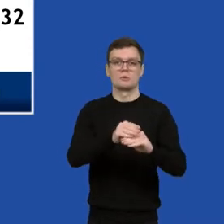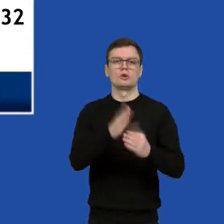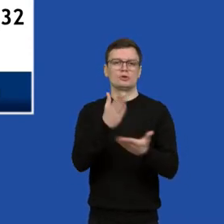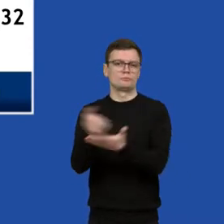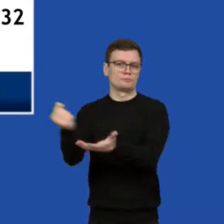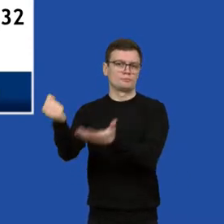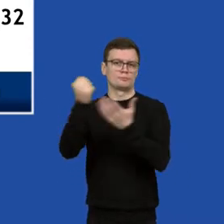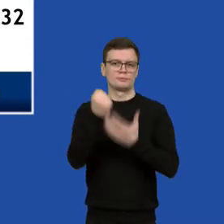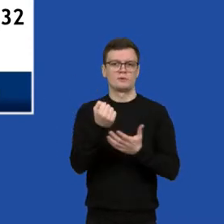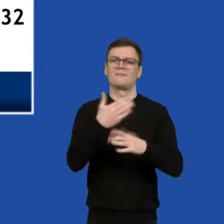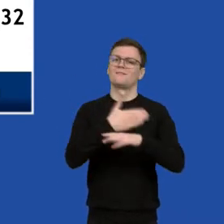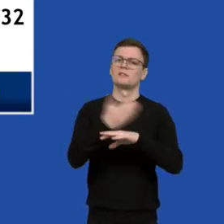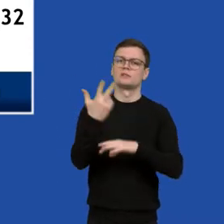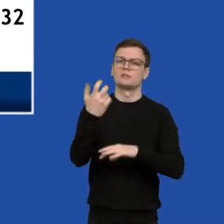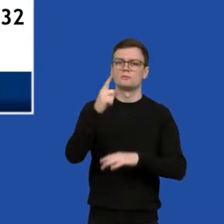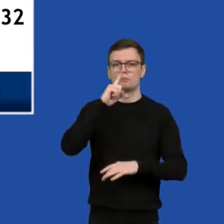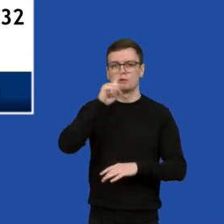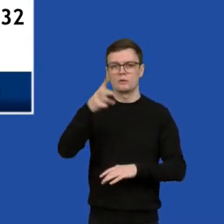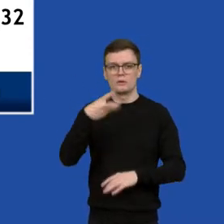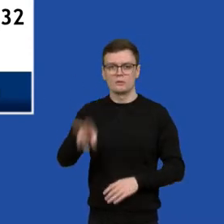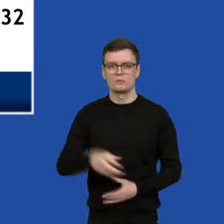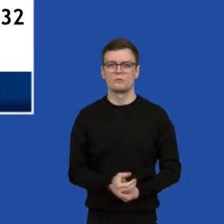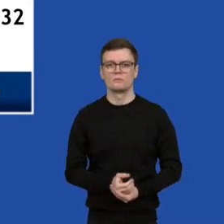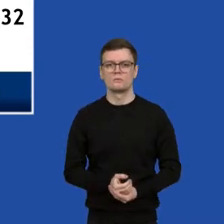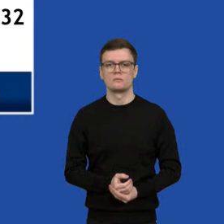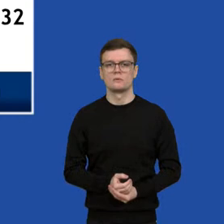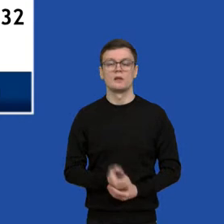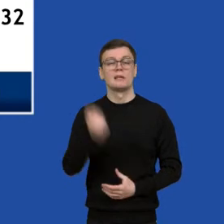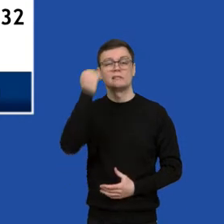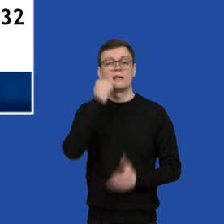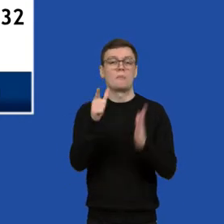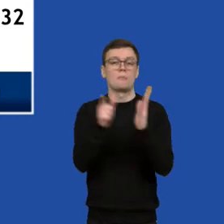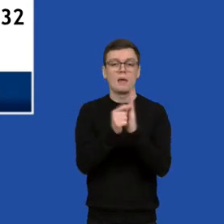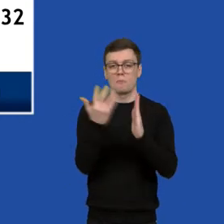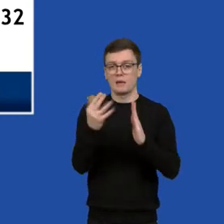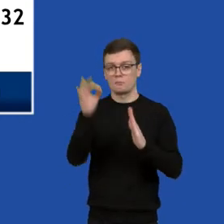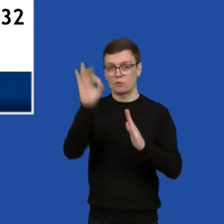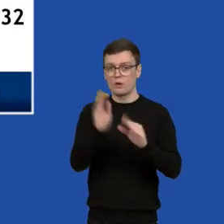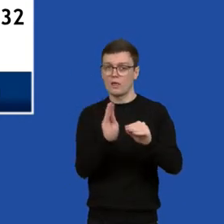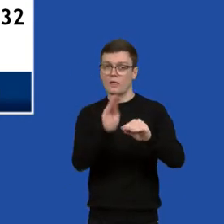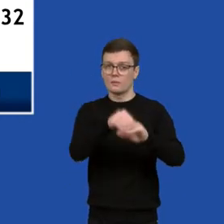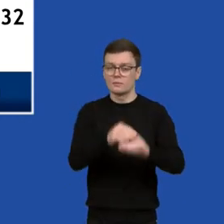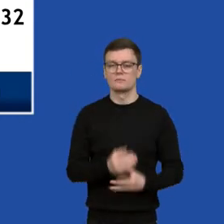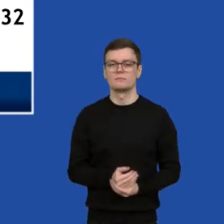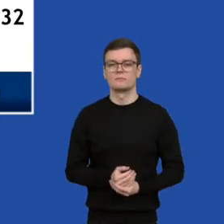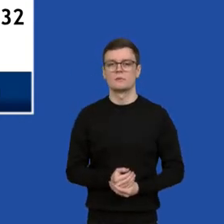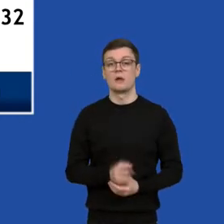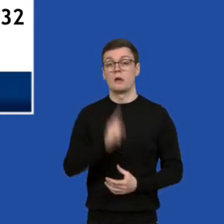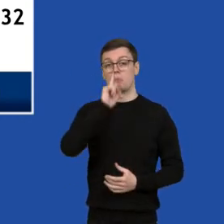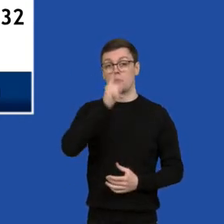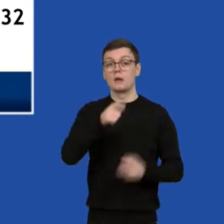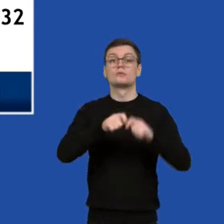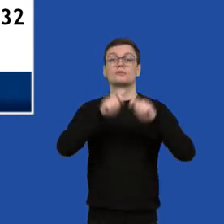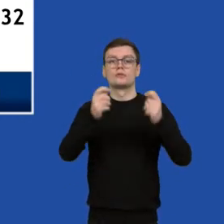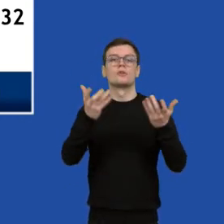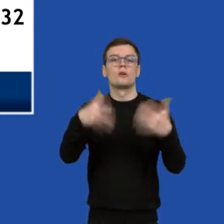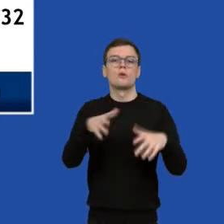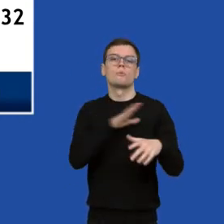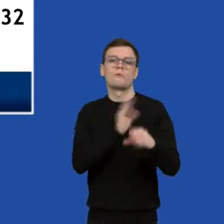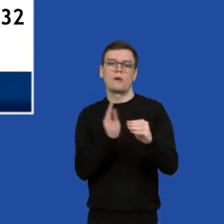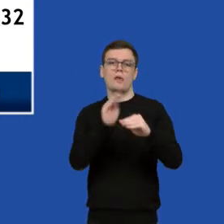yra didinamos senatvės pensijos 5%. Priminsiu, kad nuo metų pradžios jos jau augo